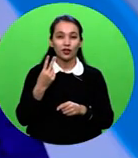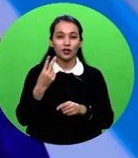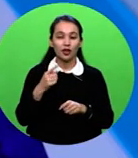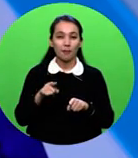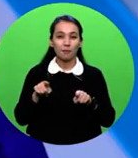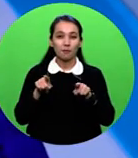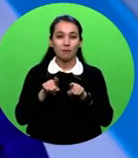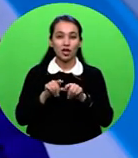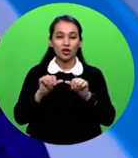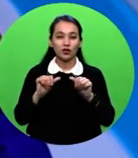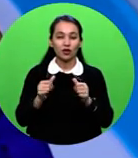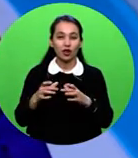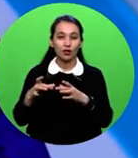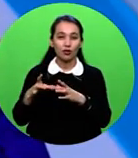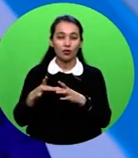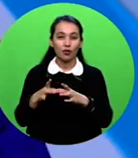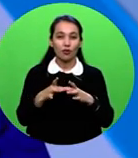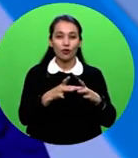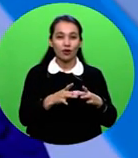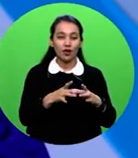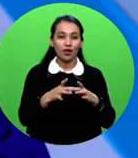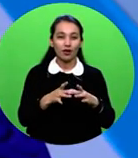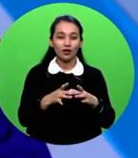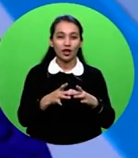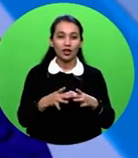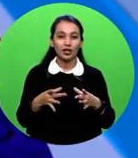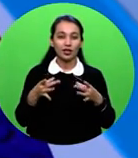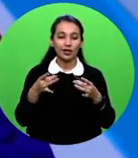Ikkita doira shaklidagi kichkina qog'ozimizni